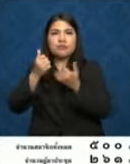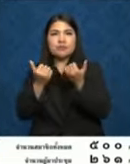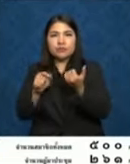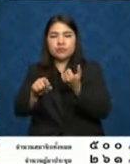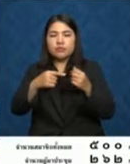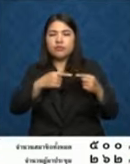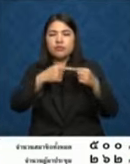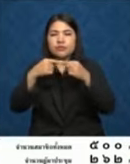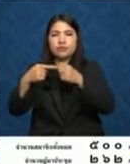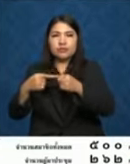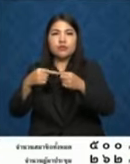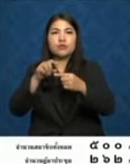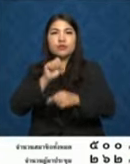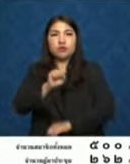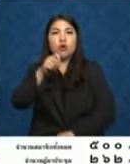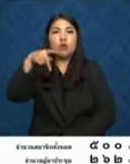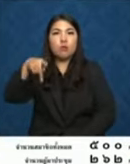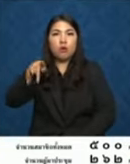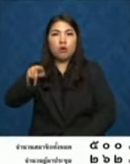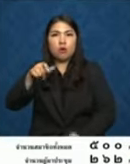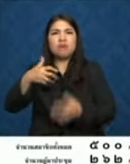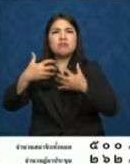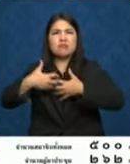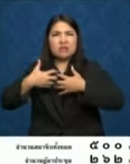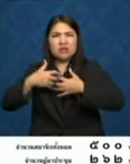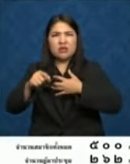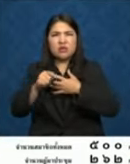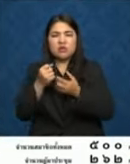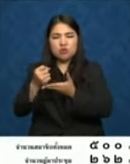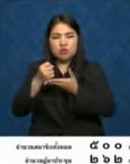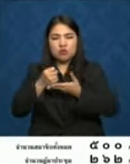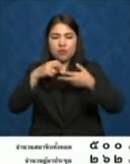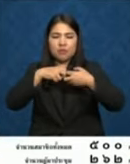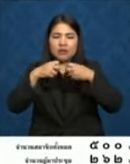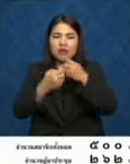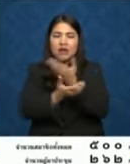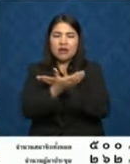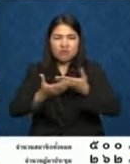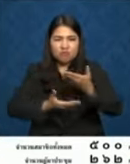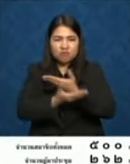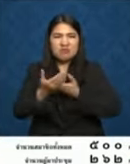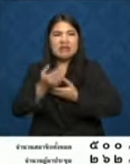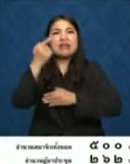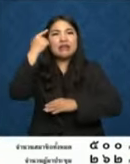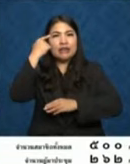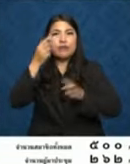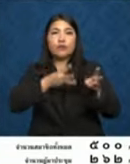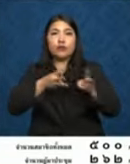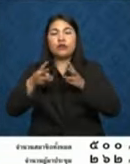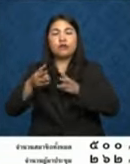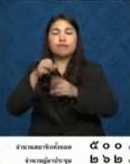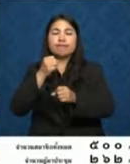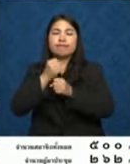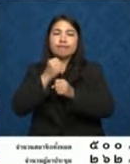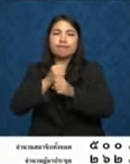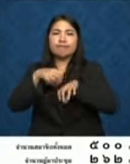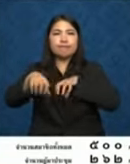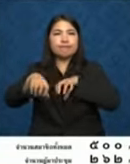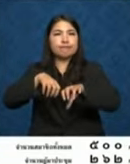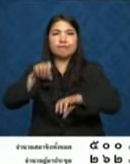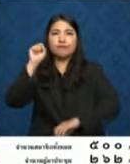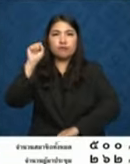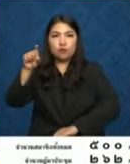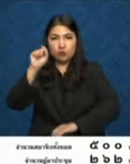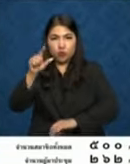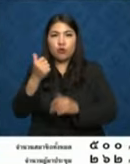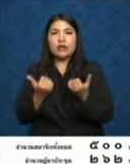สภ.พนัสนิคมเพื่อหาแนวออกรวมทั้งองค์กรปกครองส่วนท้องถิ่นโดยเร่งด่วนในทางนำแก้ไข